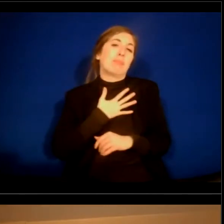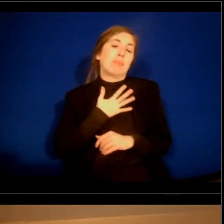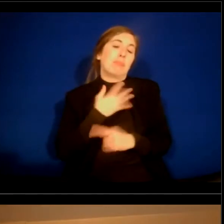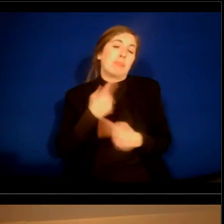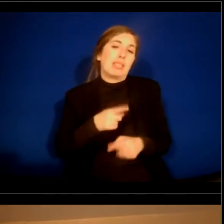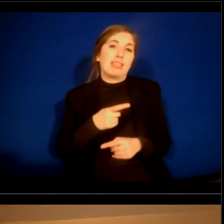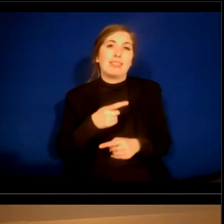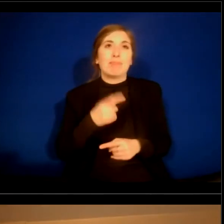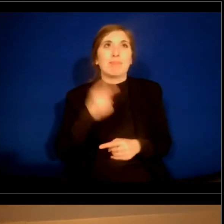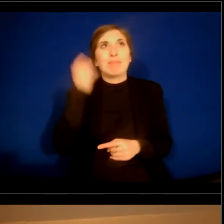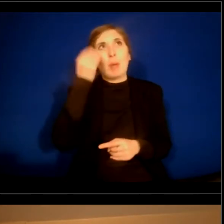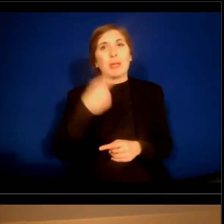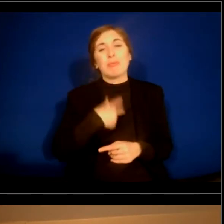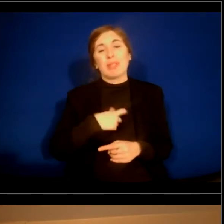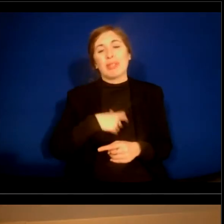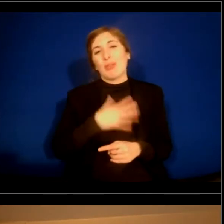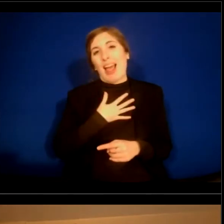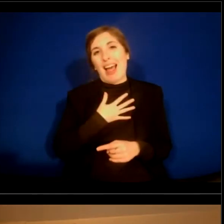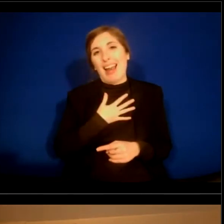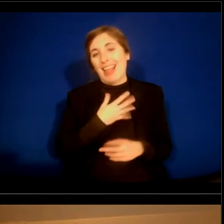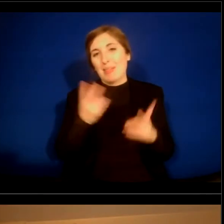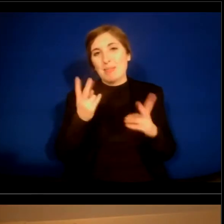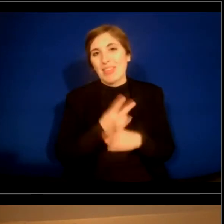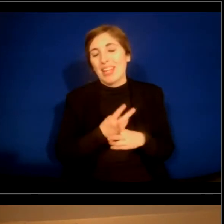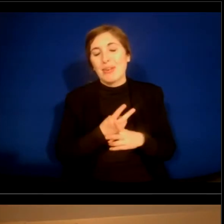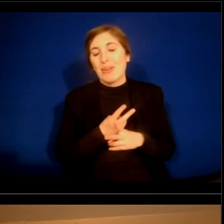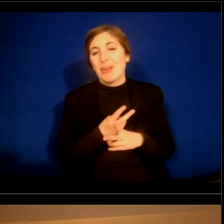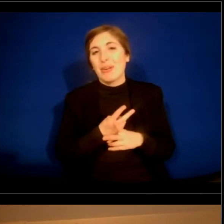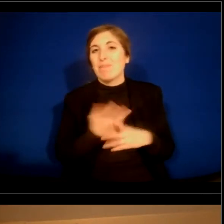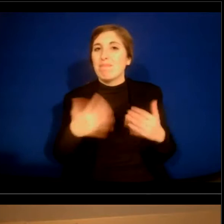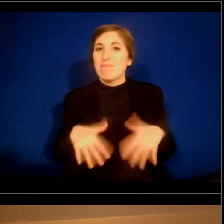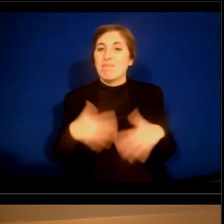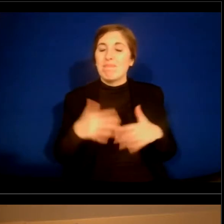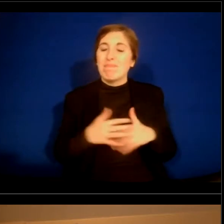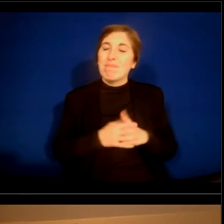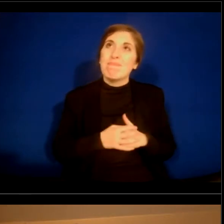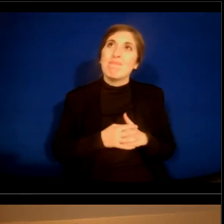ma evidentemente è stata anche una bella,